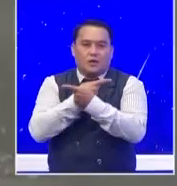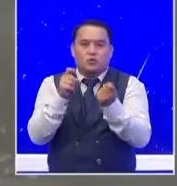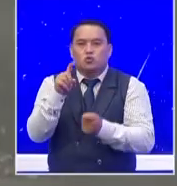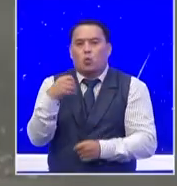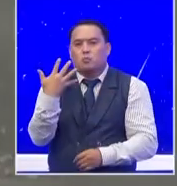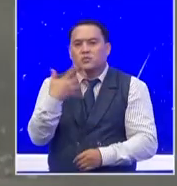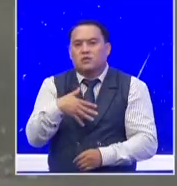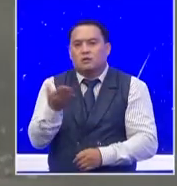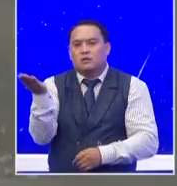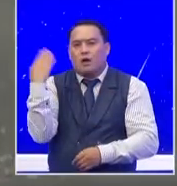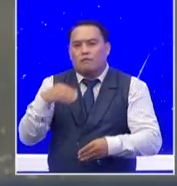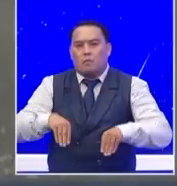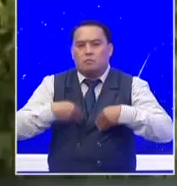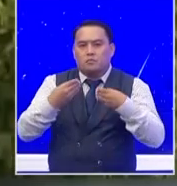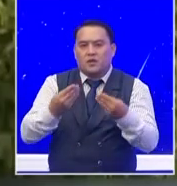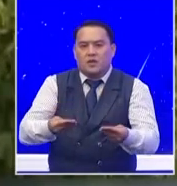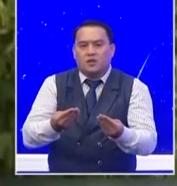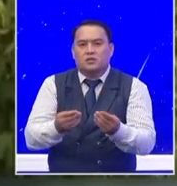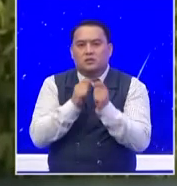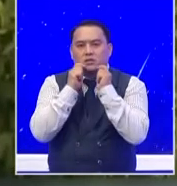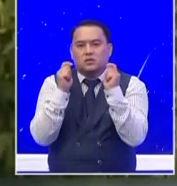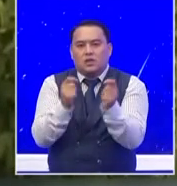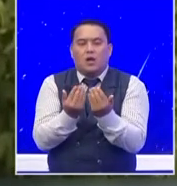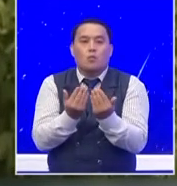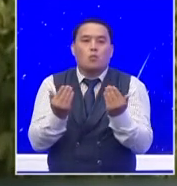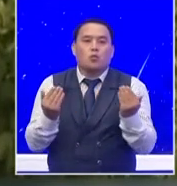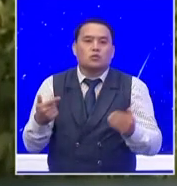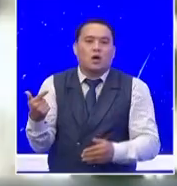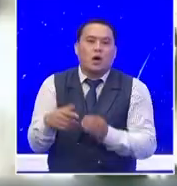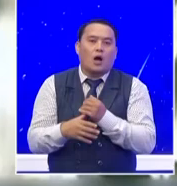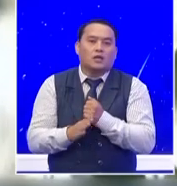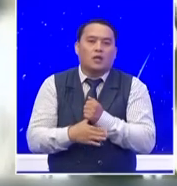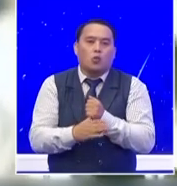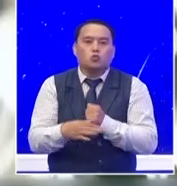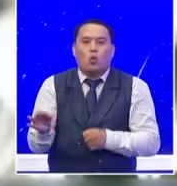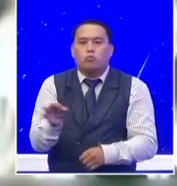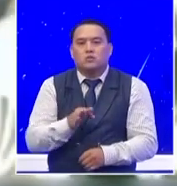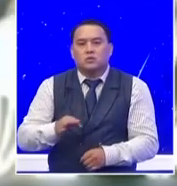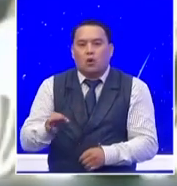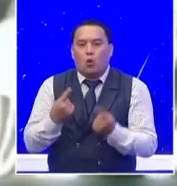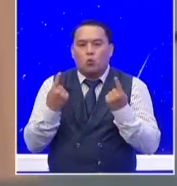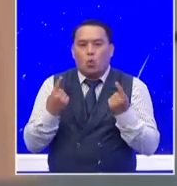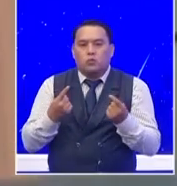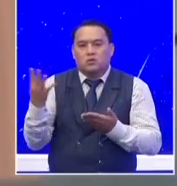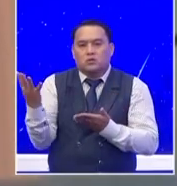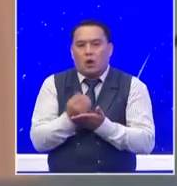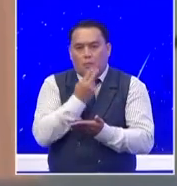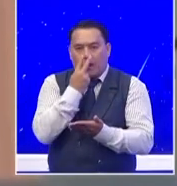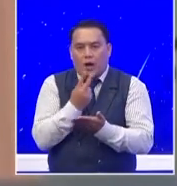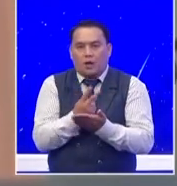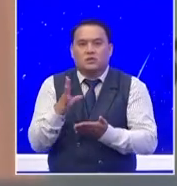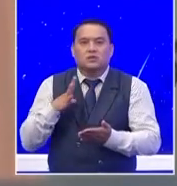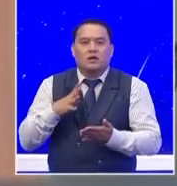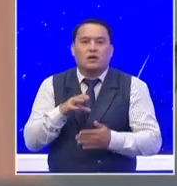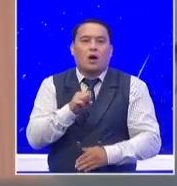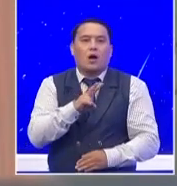артефактов древности были переданы в ходе акции «Дар музею» жителями Атырауской области. Самая крупная партия находка была презентована